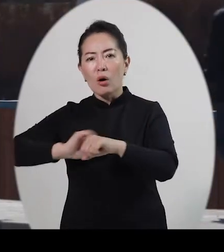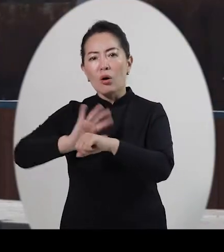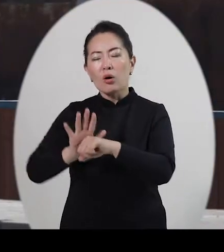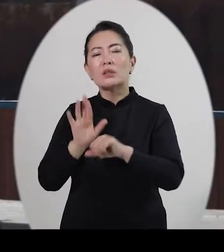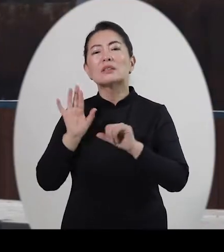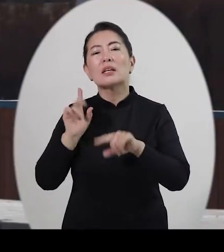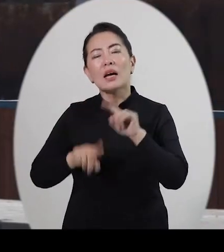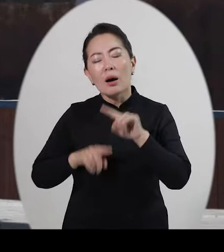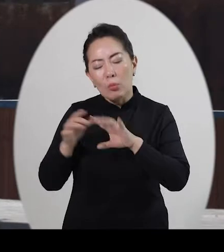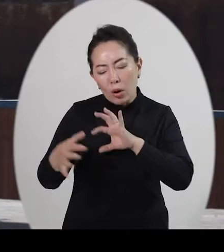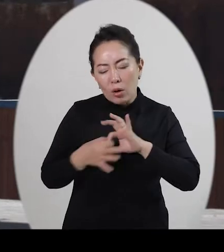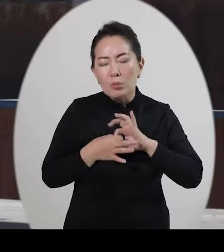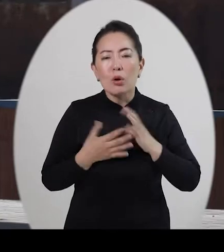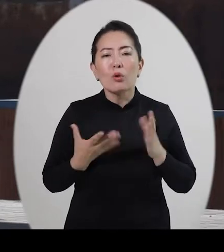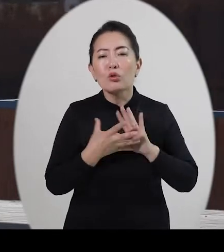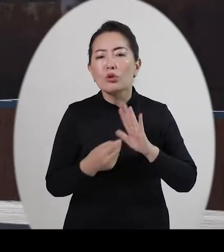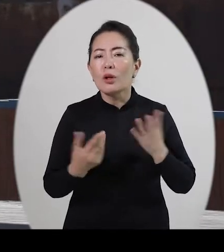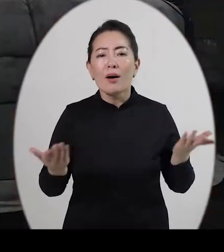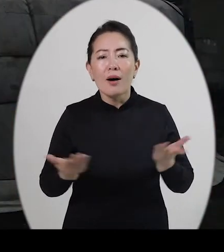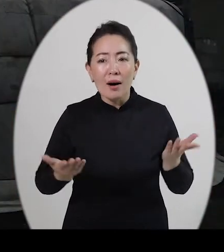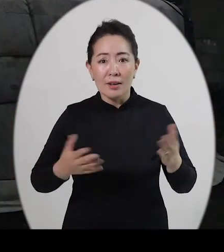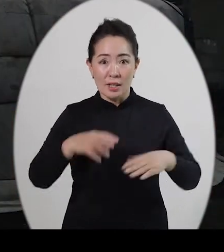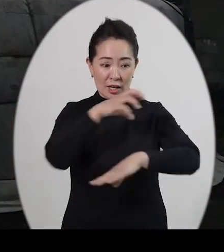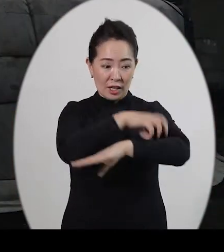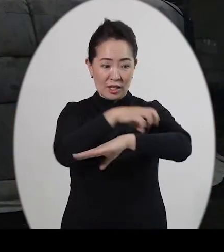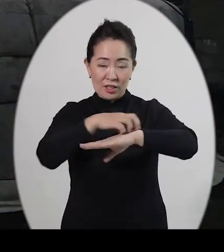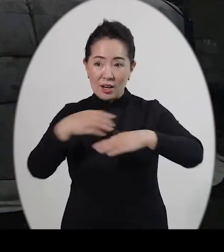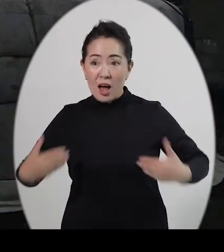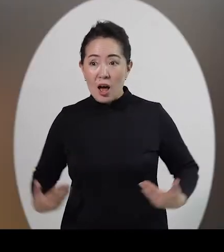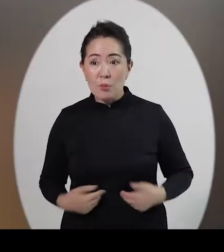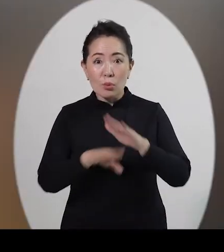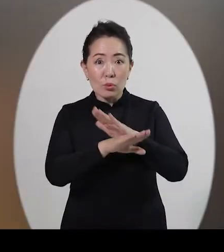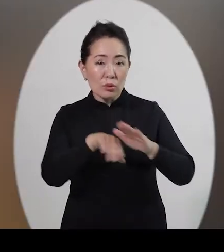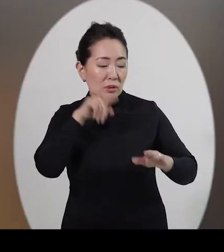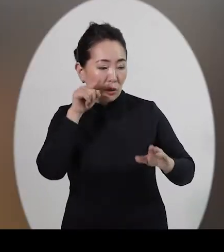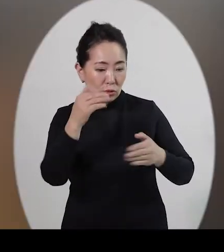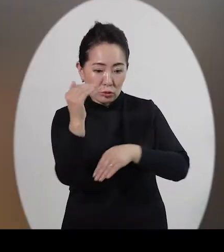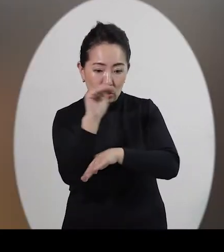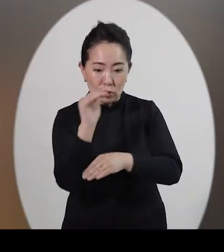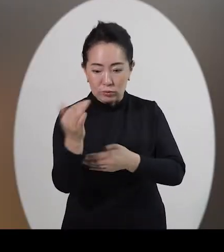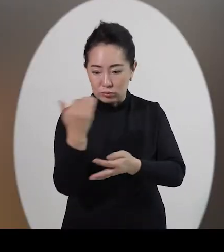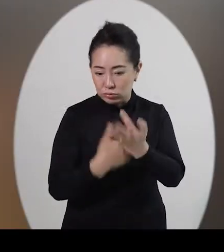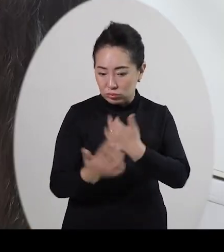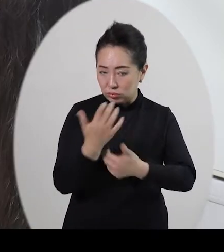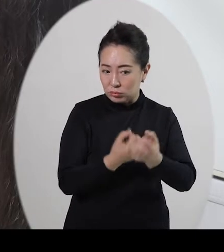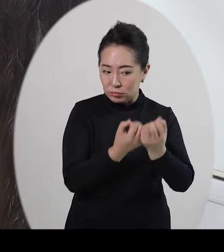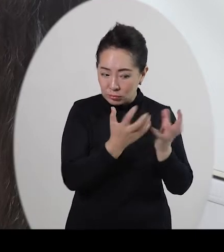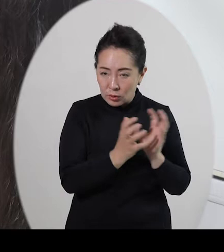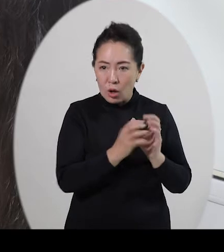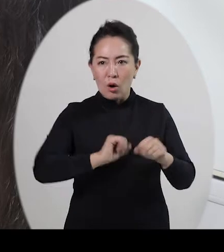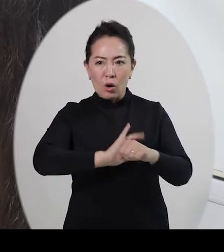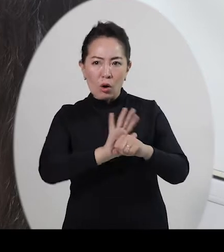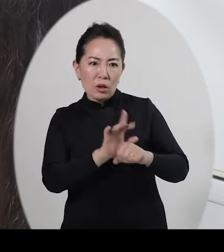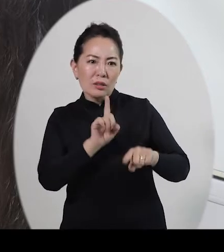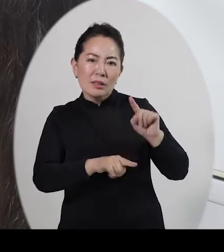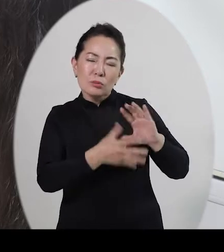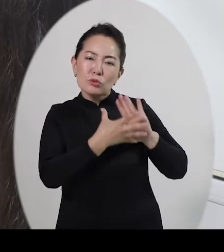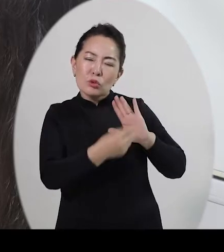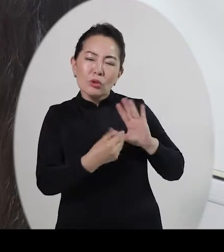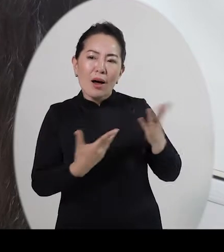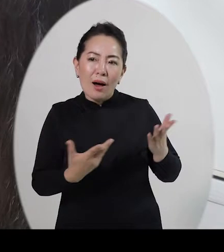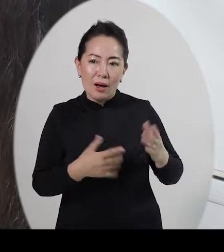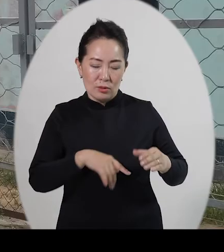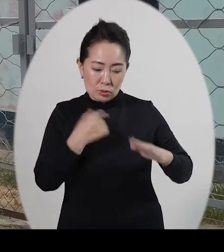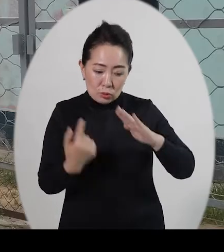нөхцөл байдал хэрхэн нөлөөлсөн бэ? Гэр хорооллоод амьдардаг хүүхэд залуучуудын төлөөллийг хамруулан коронавирус тэдэнд хэрхэн нөлөөлж